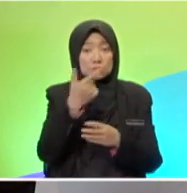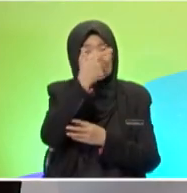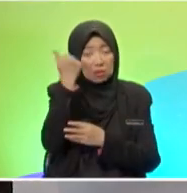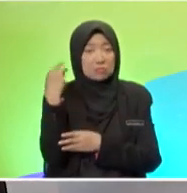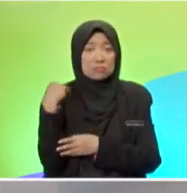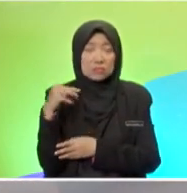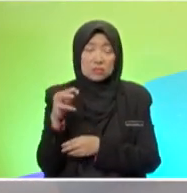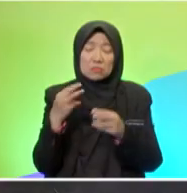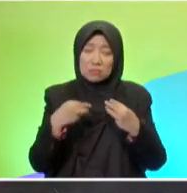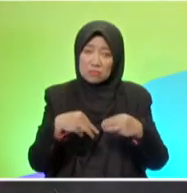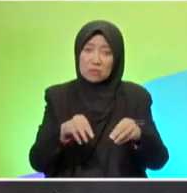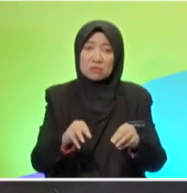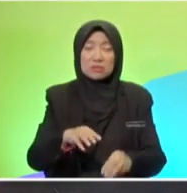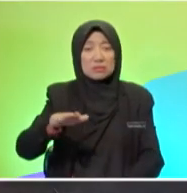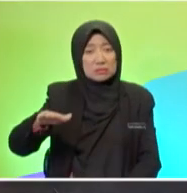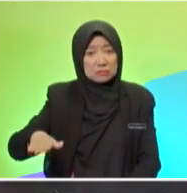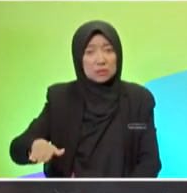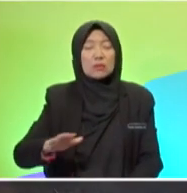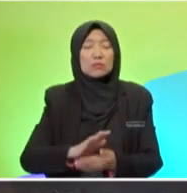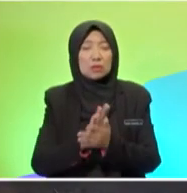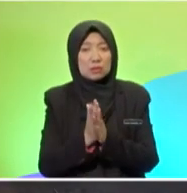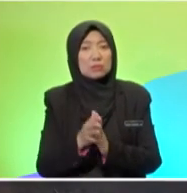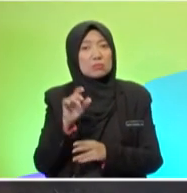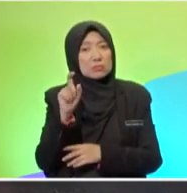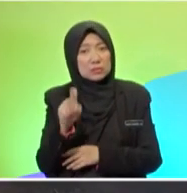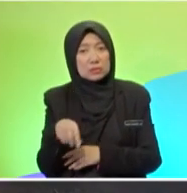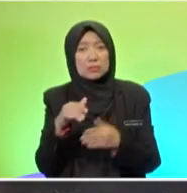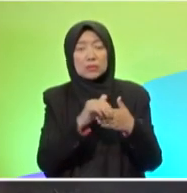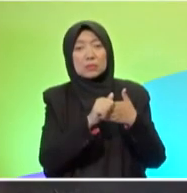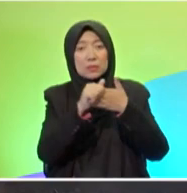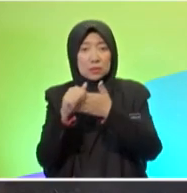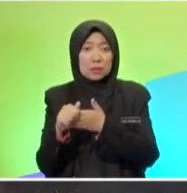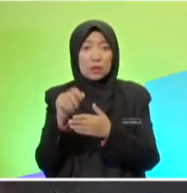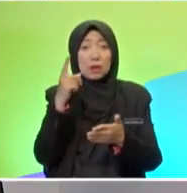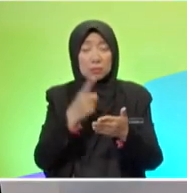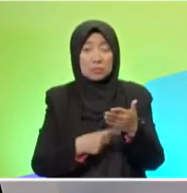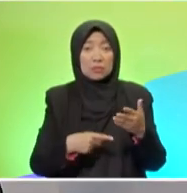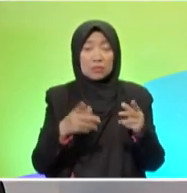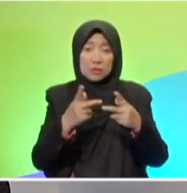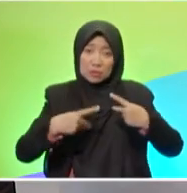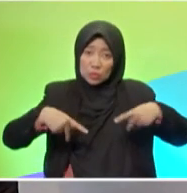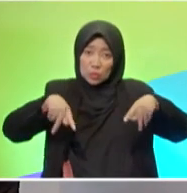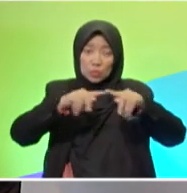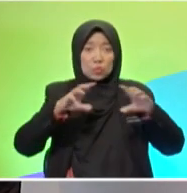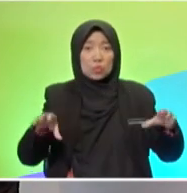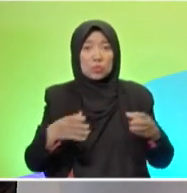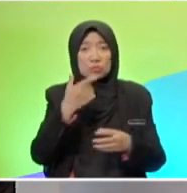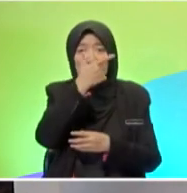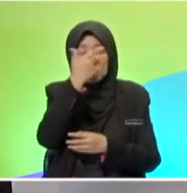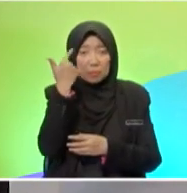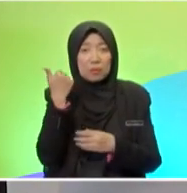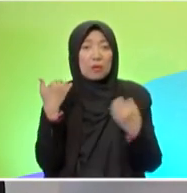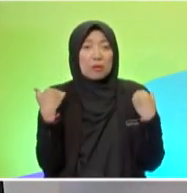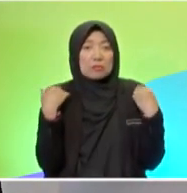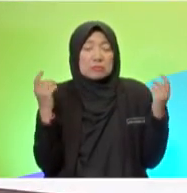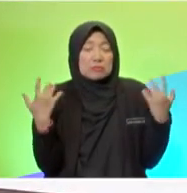masih kecil lagi jadi mikir memerlukan bibinya daripada kita tentang apapun mereka buat kadang-kadang mereka macam ini Takut dimarahi oleh orang